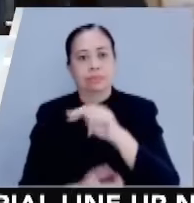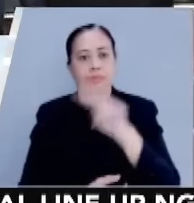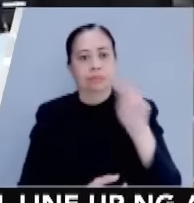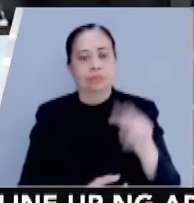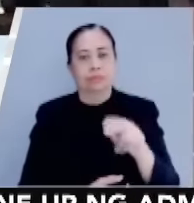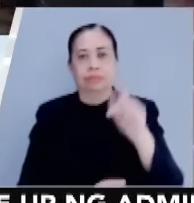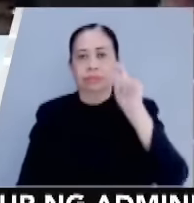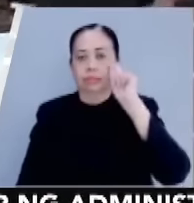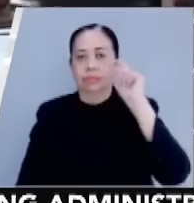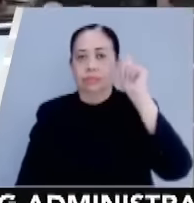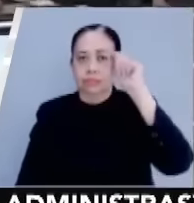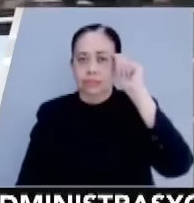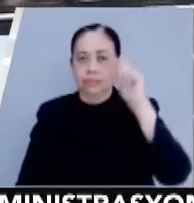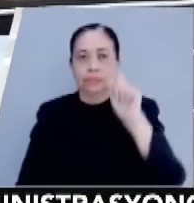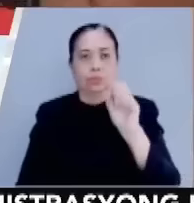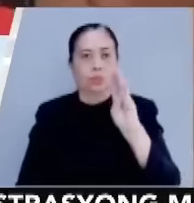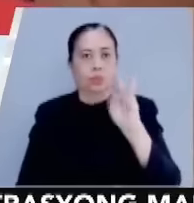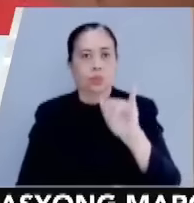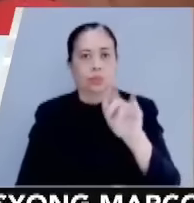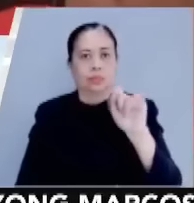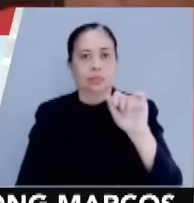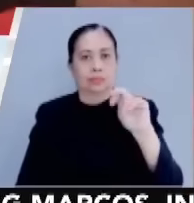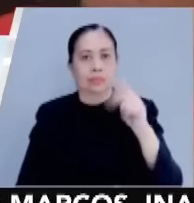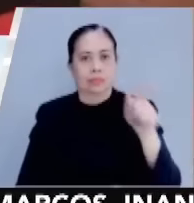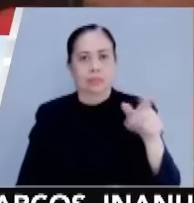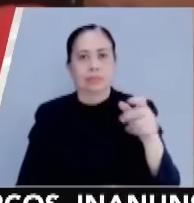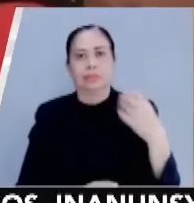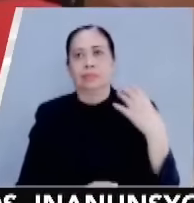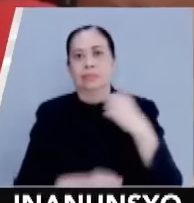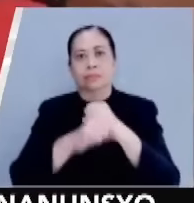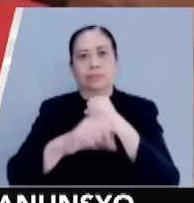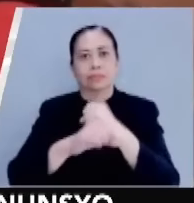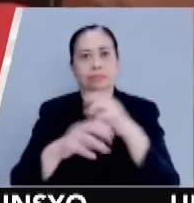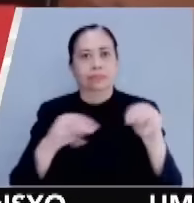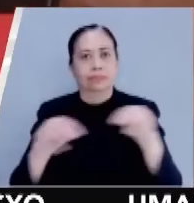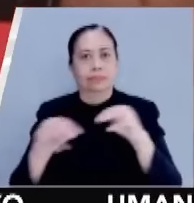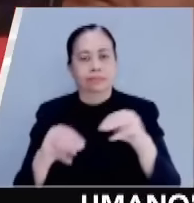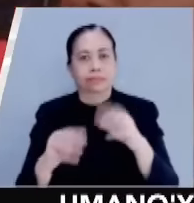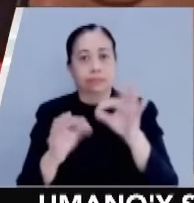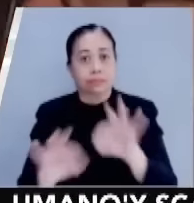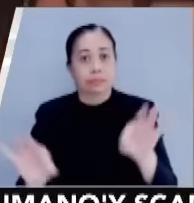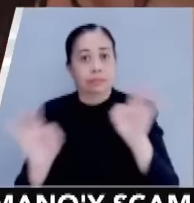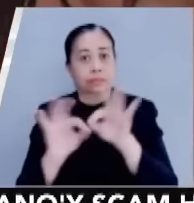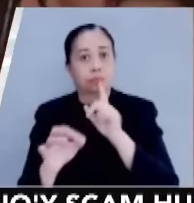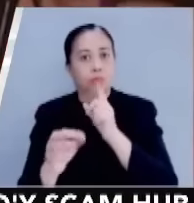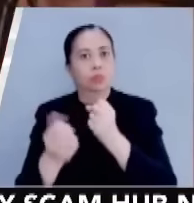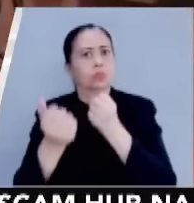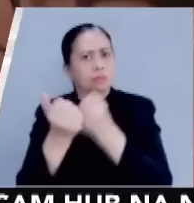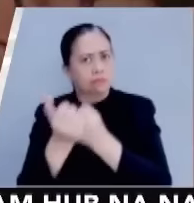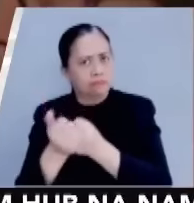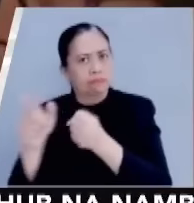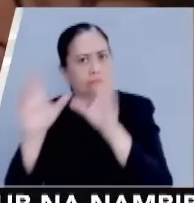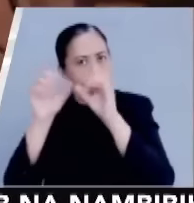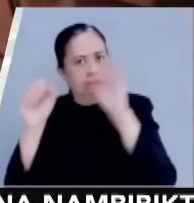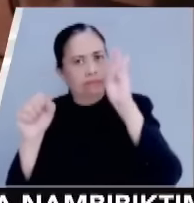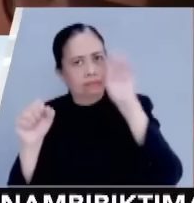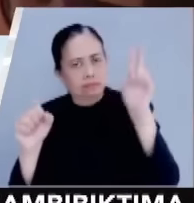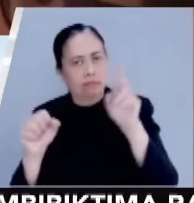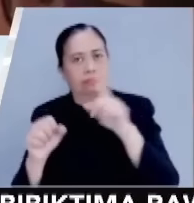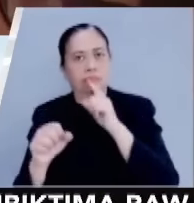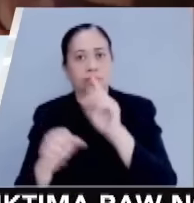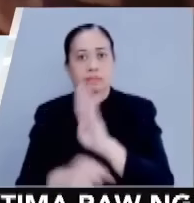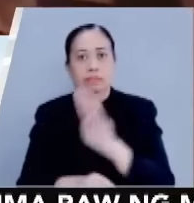Tsangco na tumatayong campaign manager. Ang mahalaga dito ay yung talagang susuporta. Naniniwala sila na yung platforma ng Bagong Pilipinas, yan